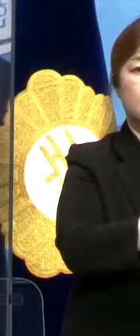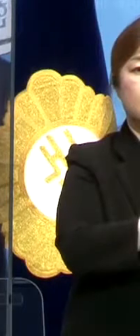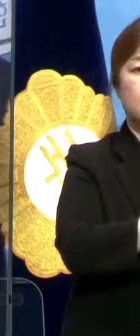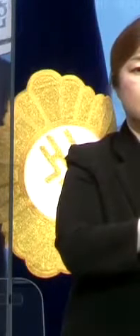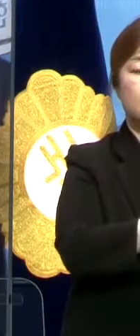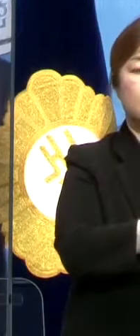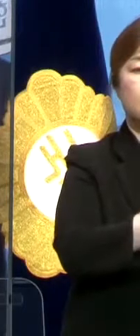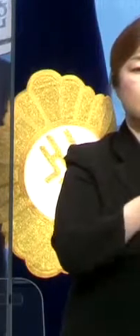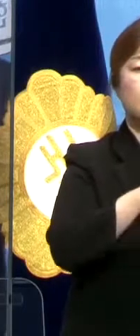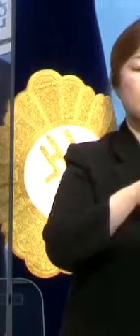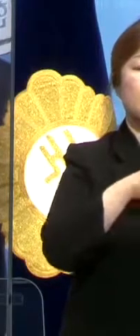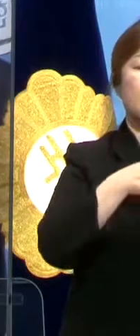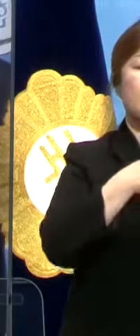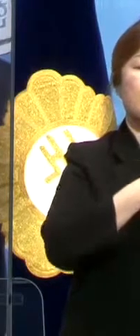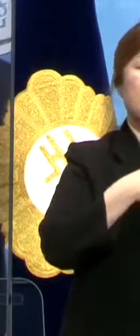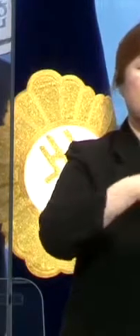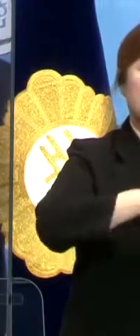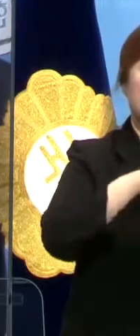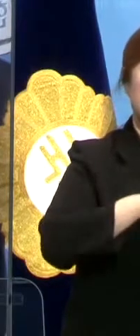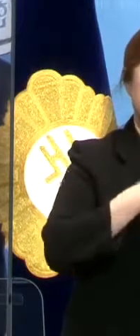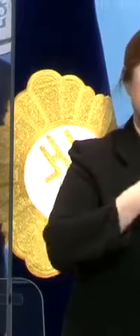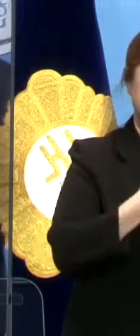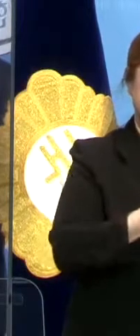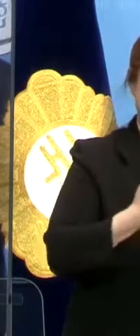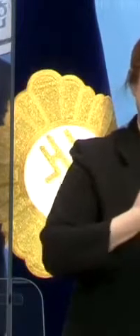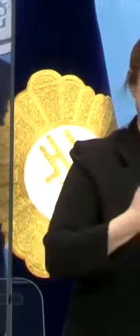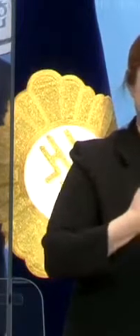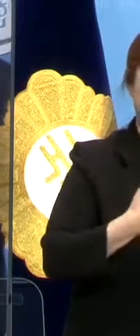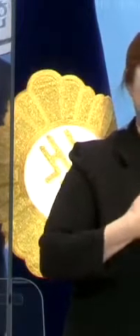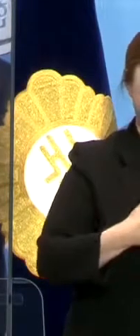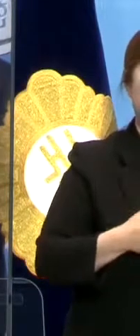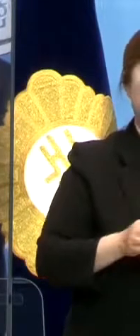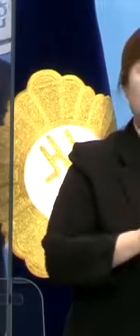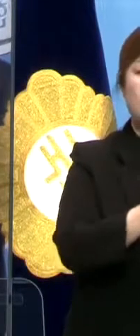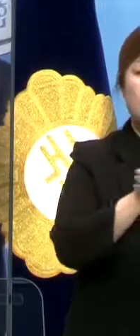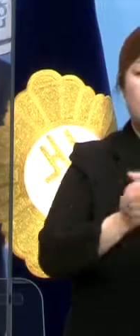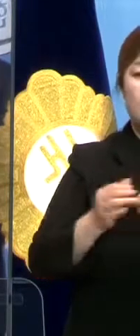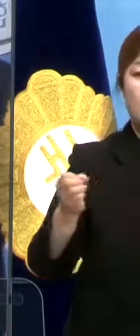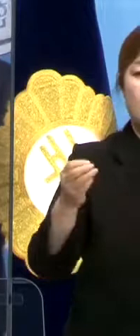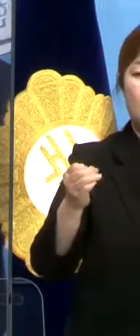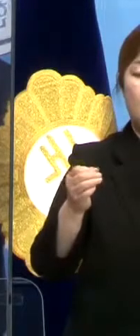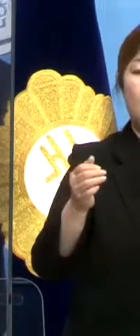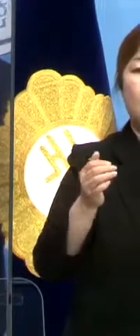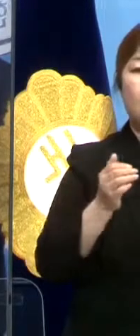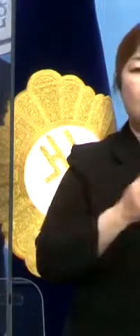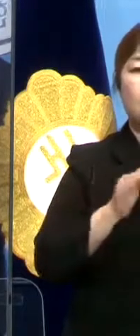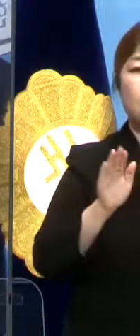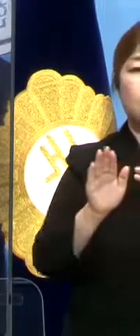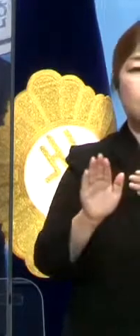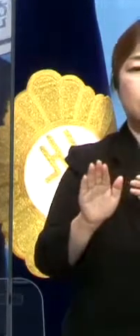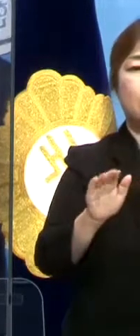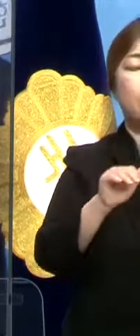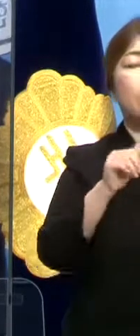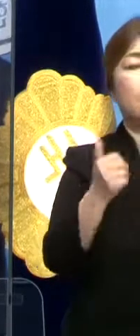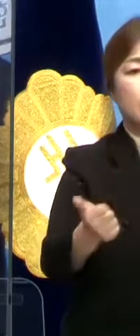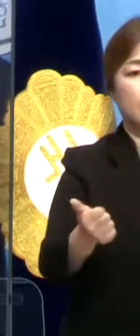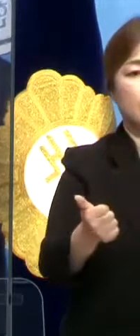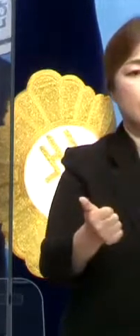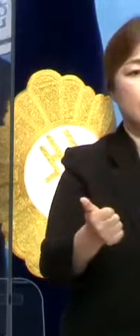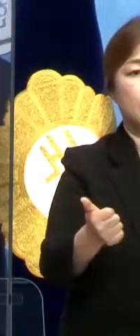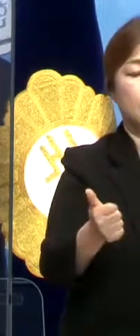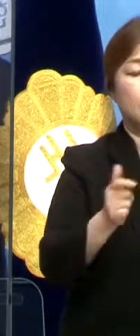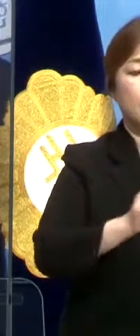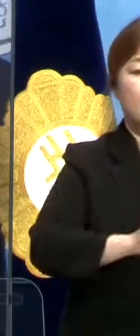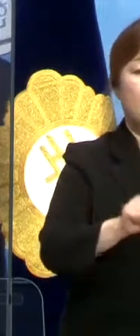가슴이 아프다 동료들에게 이야기하다가 그래서 상당한 겁니다 4 등